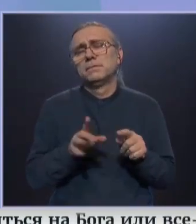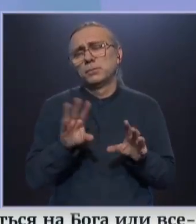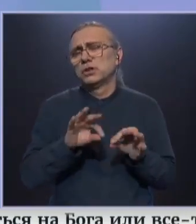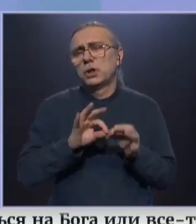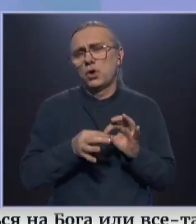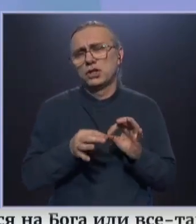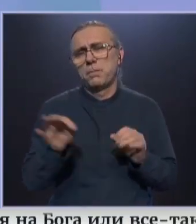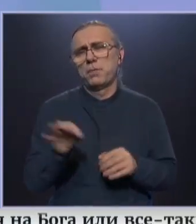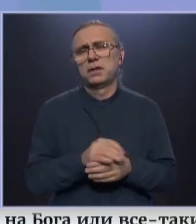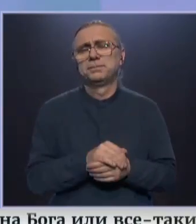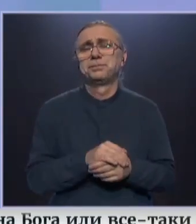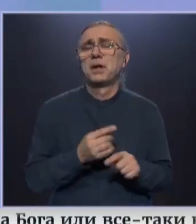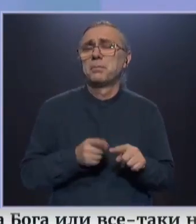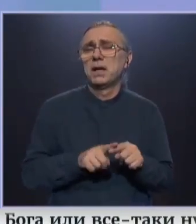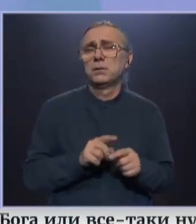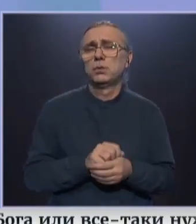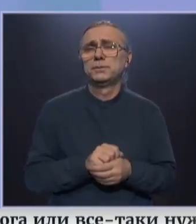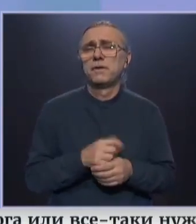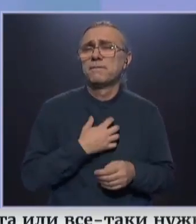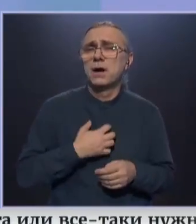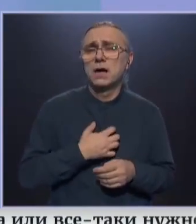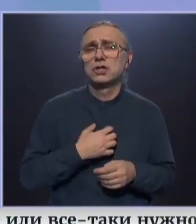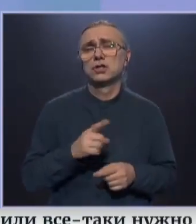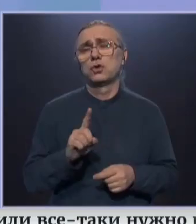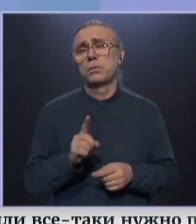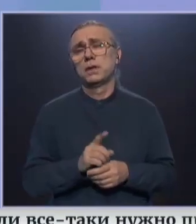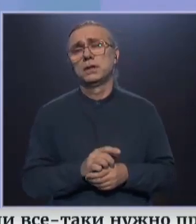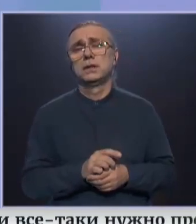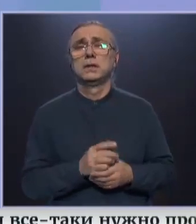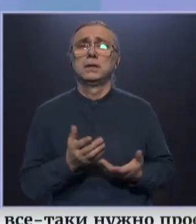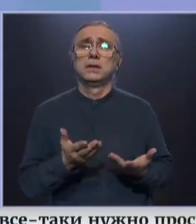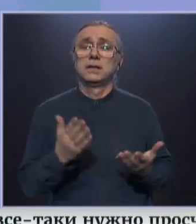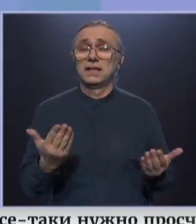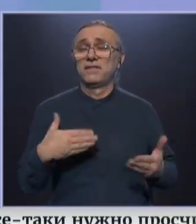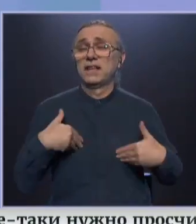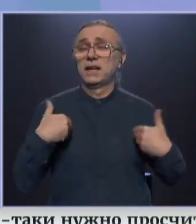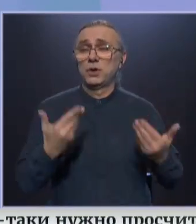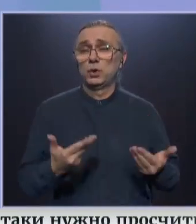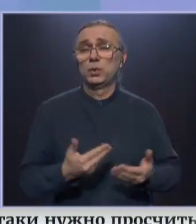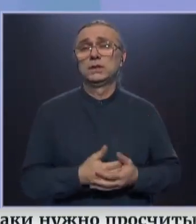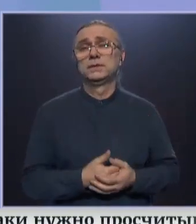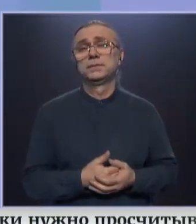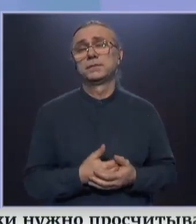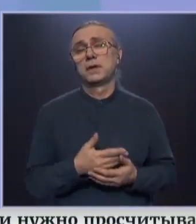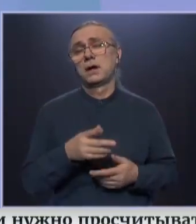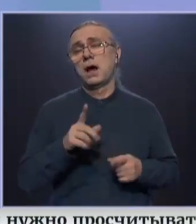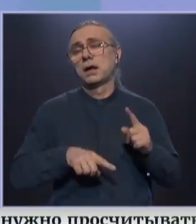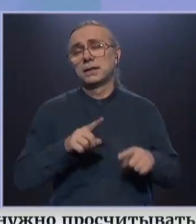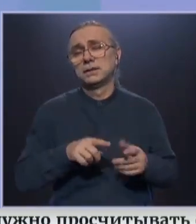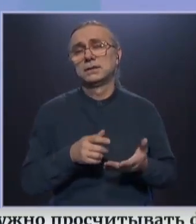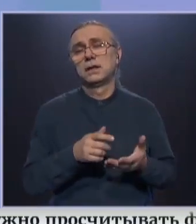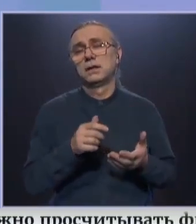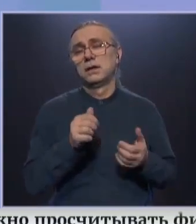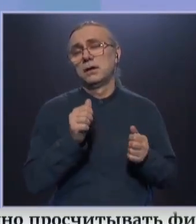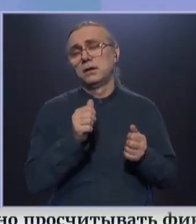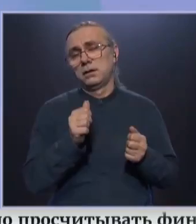момент. Поэтому вот здесь очень важно, чтобы, если вы рекомендуете, как родитель, благословляете